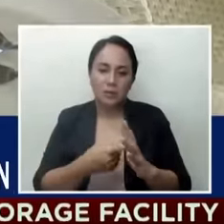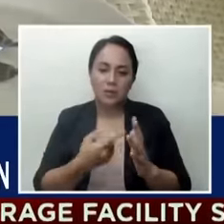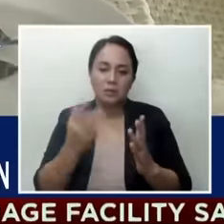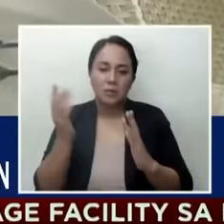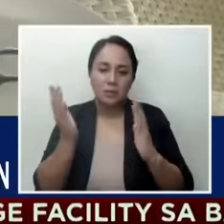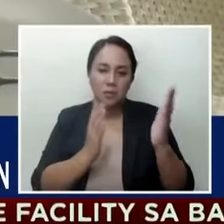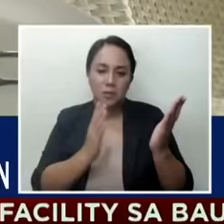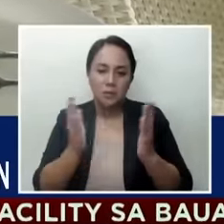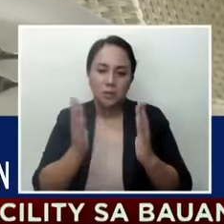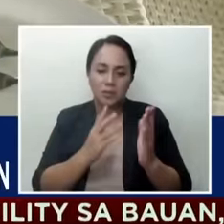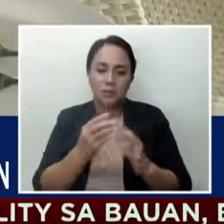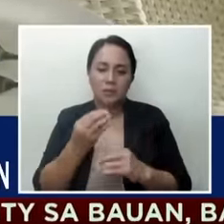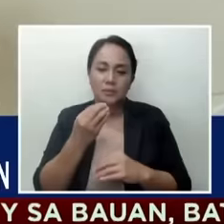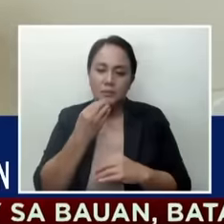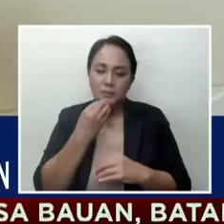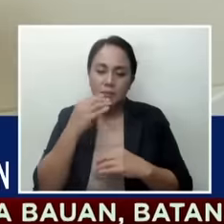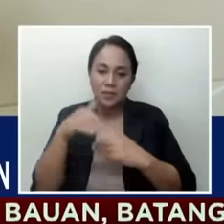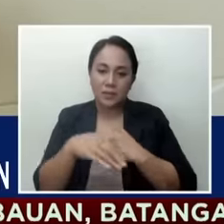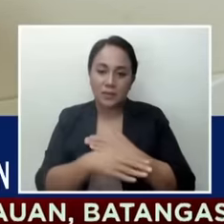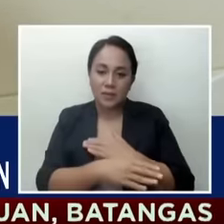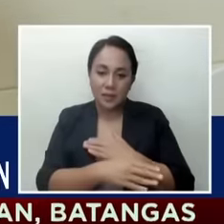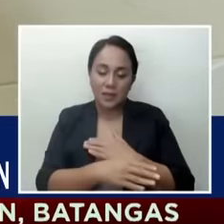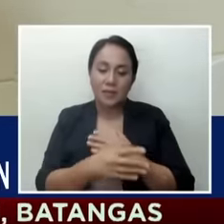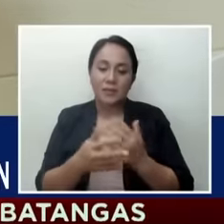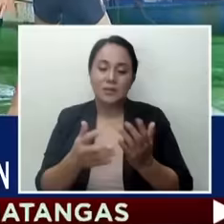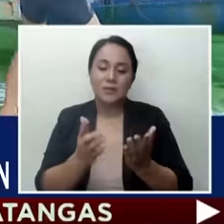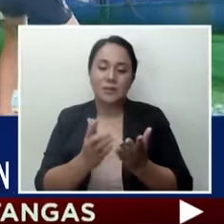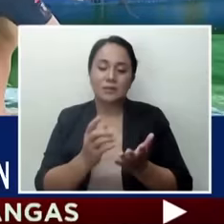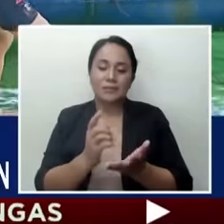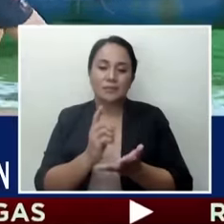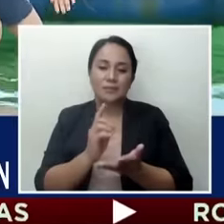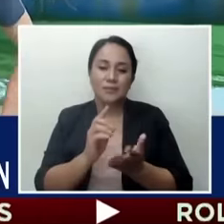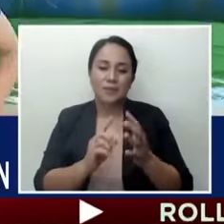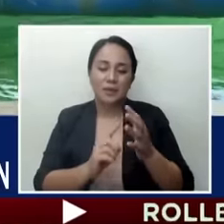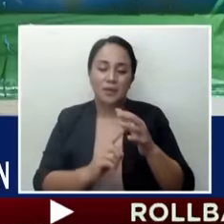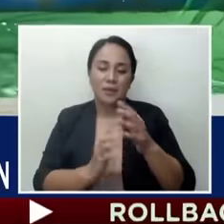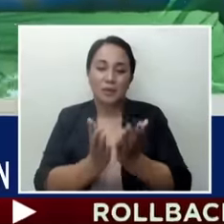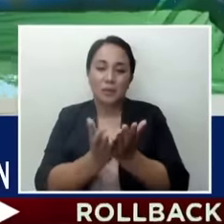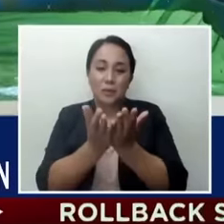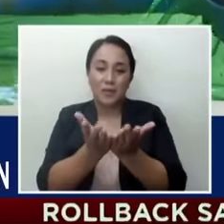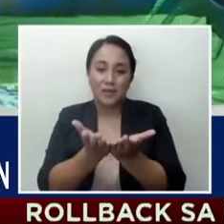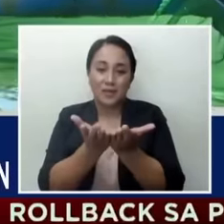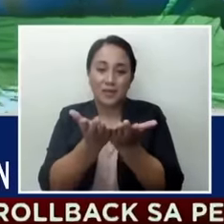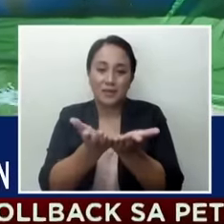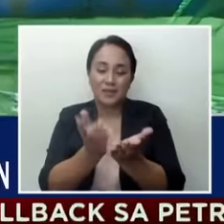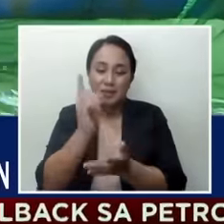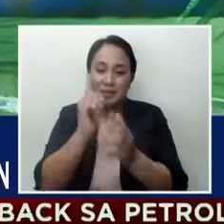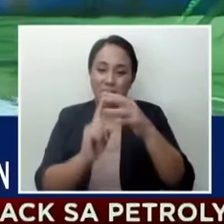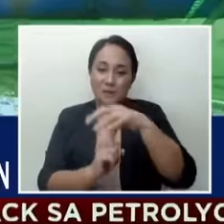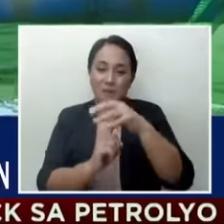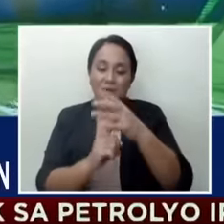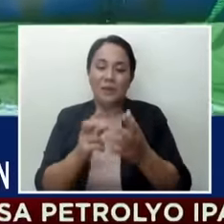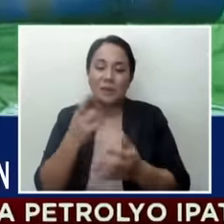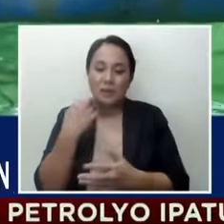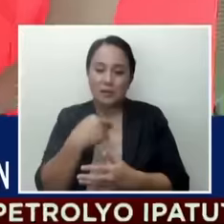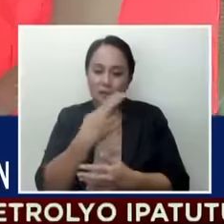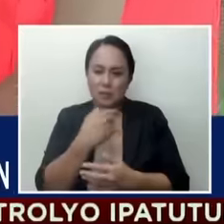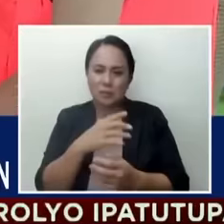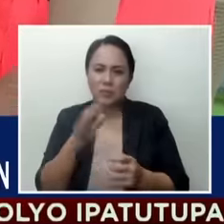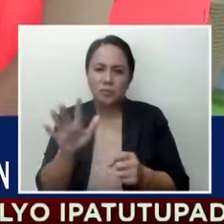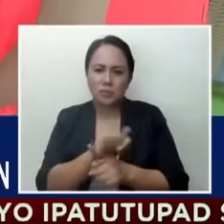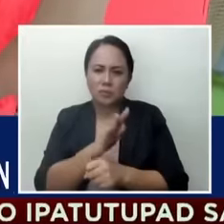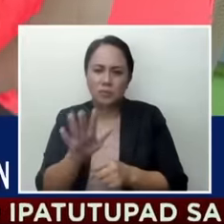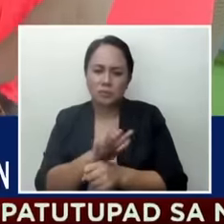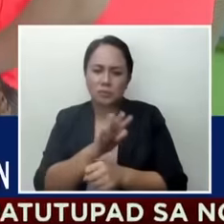ng mga masasarap na seafood sa kanilang floating restaurant. Fully booked din kadalasan ng mga turista ang kanilang mga cottage